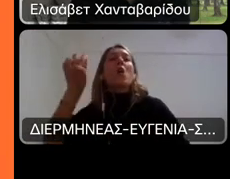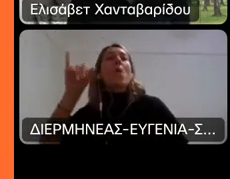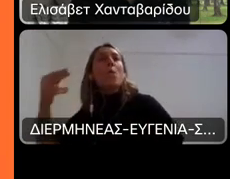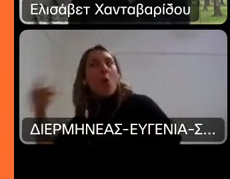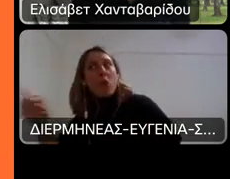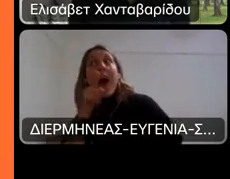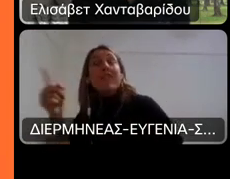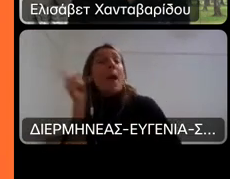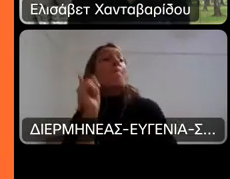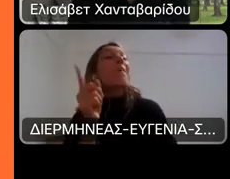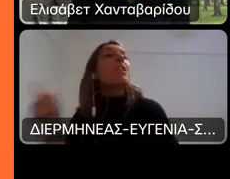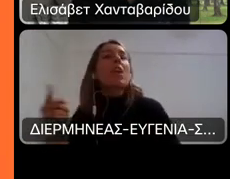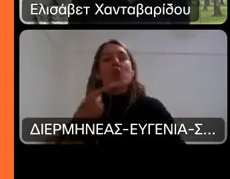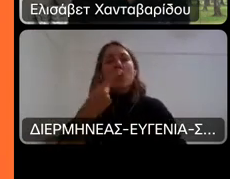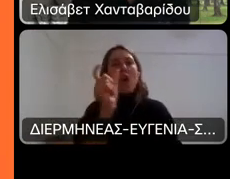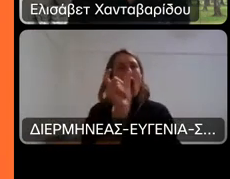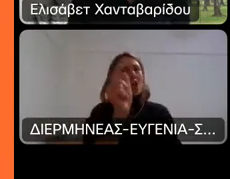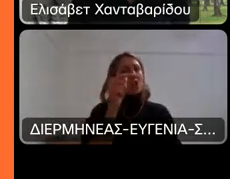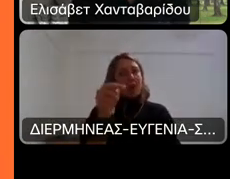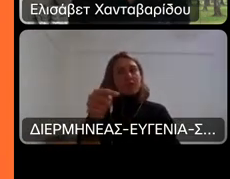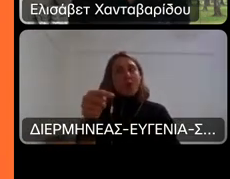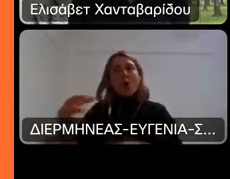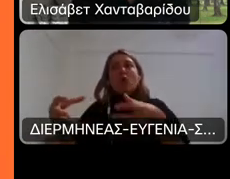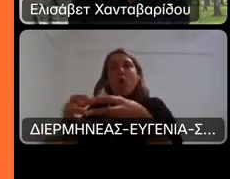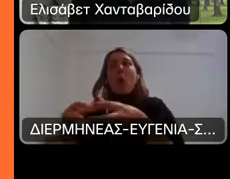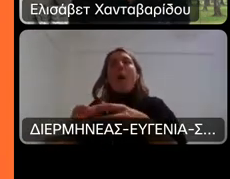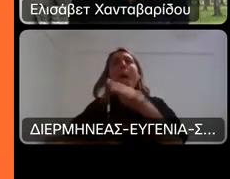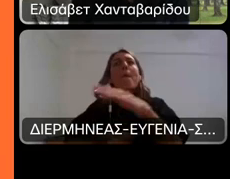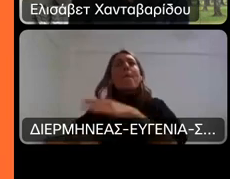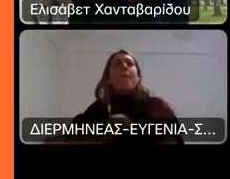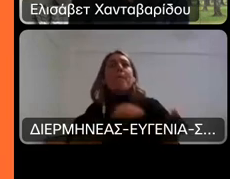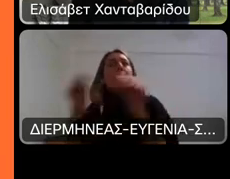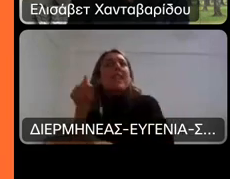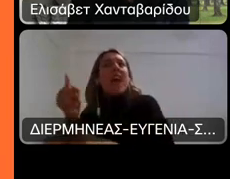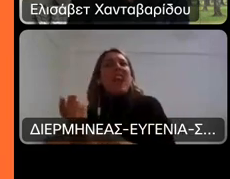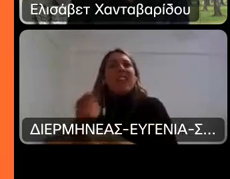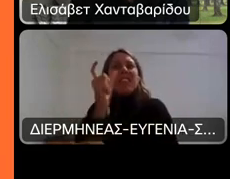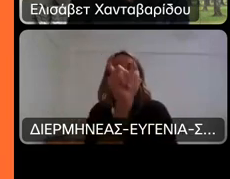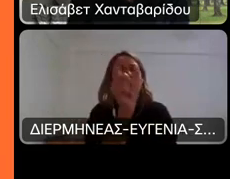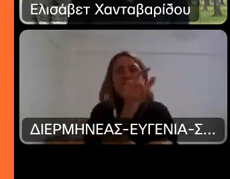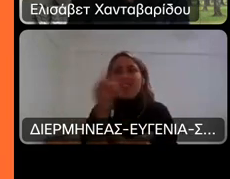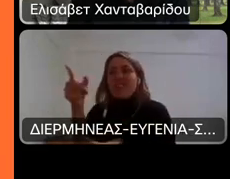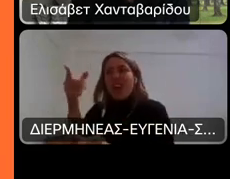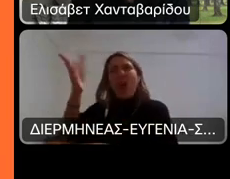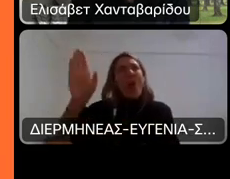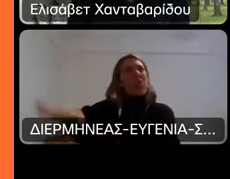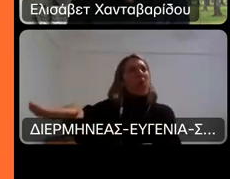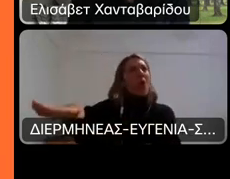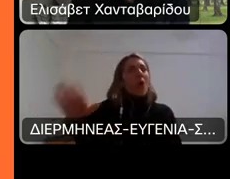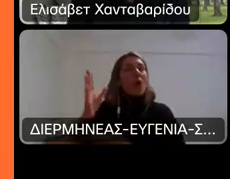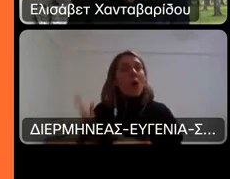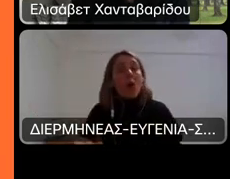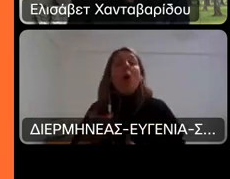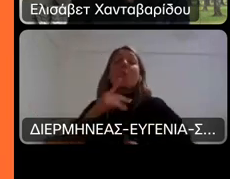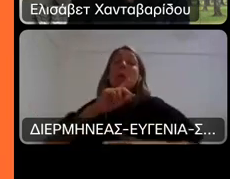όρος αυτός είναι μειωτικός και προσβλητικός προς τους μετανάστες, ξεκίνησαν έναν αγώνα να καταργηθεί η